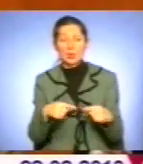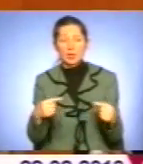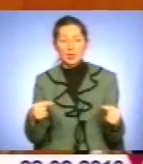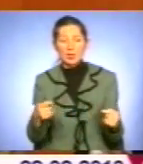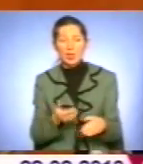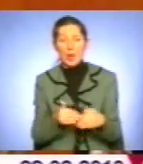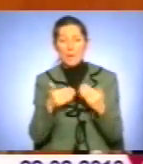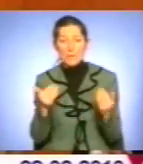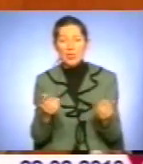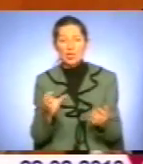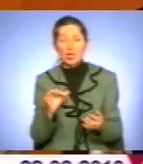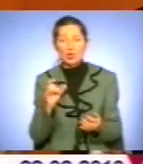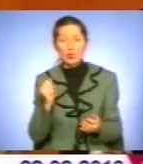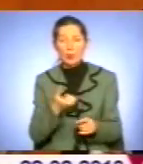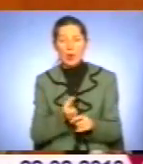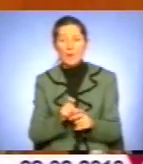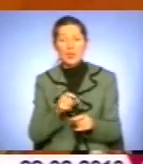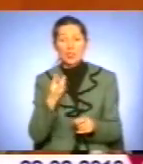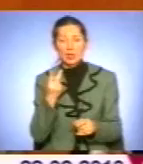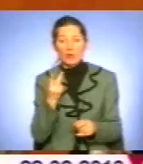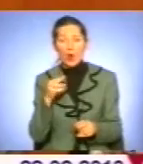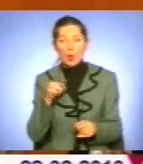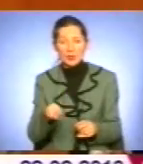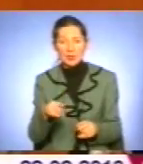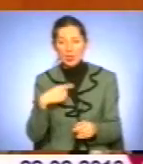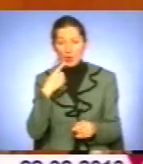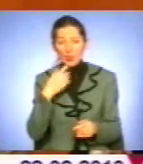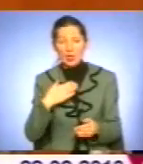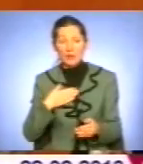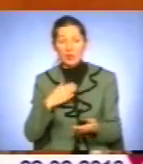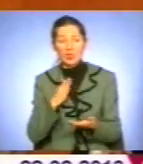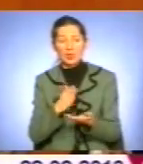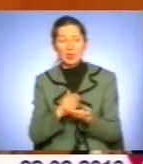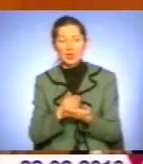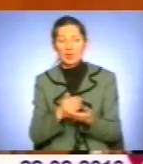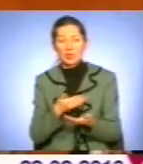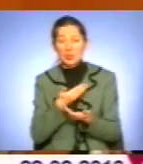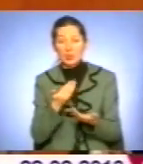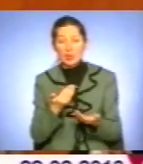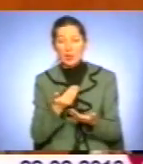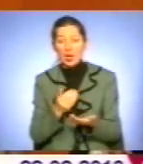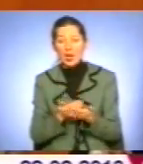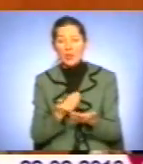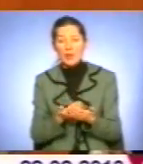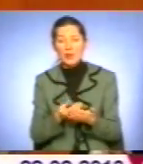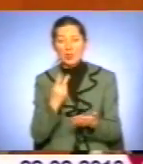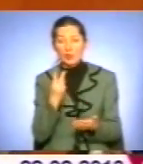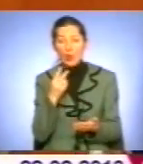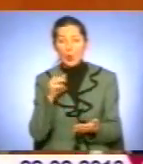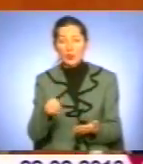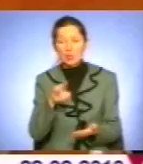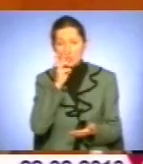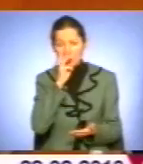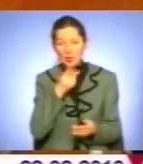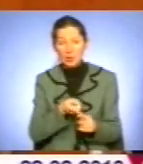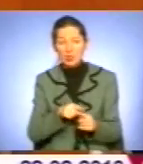Більша сума, вона сягає більше 2000, так ви говорили, а в нас не сягає навіть 2000 заробітна плата. Це цифри, це, як то